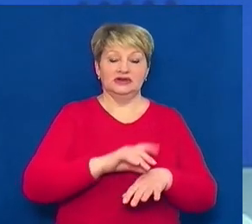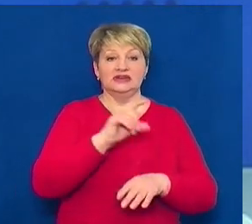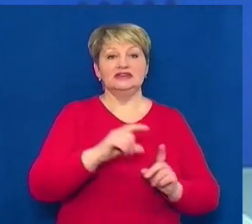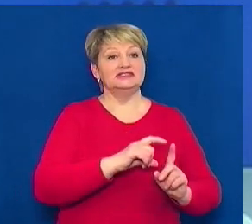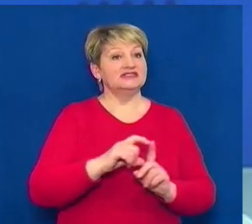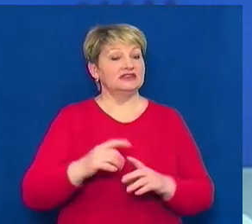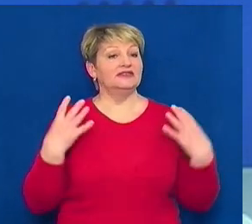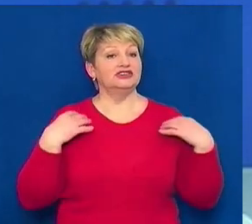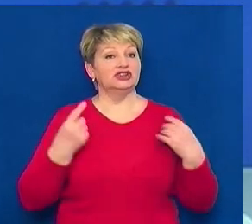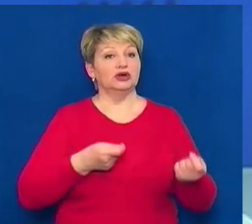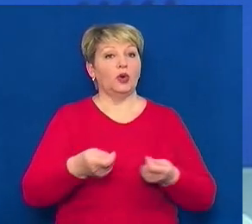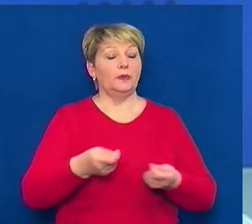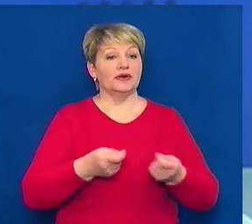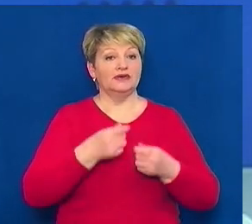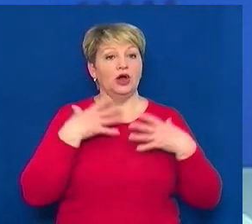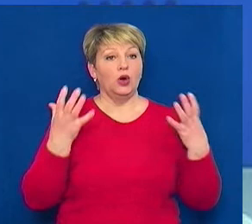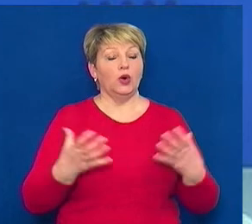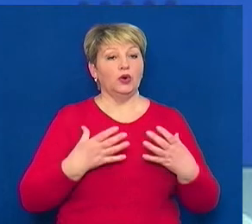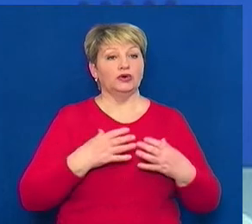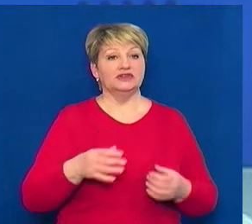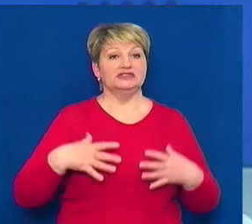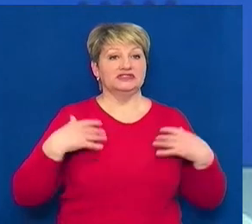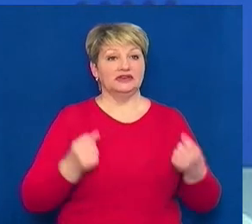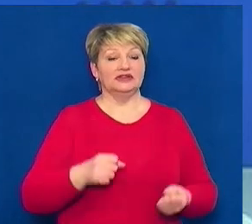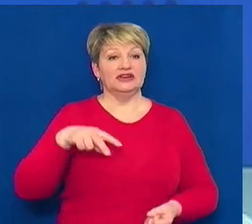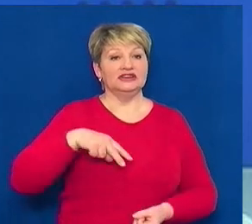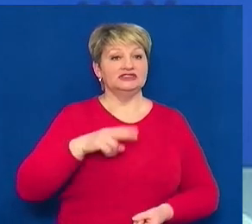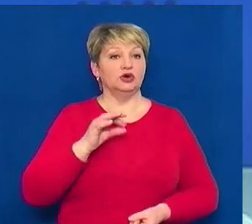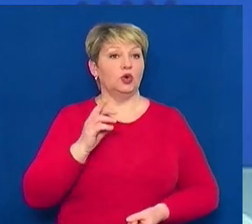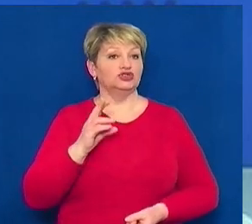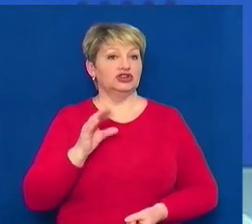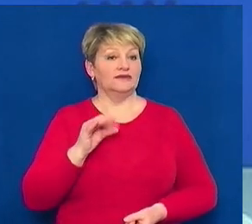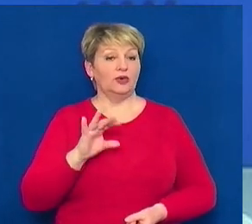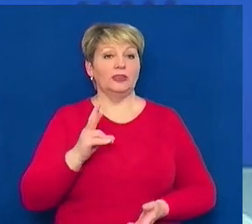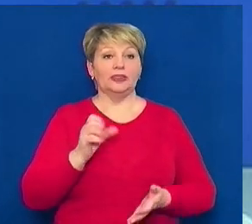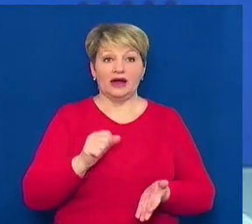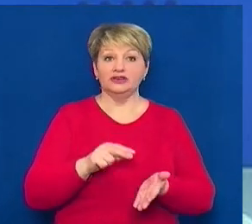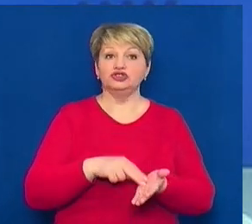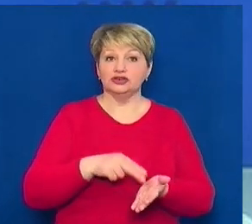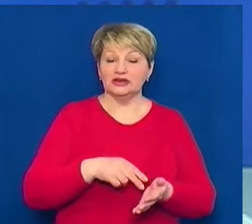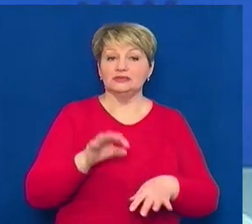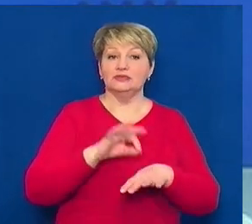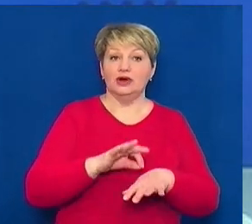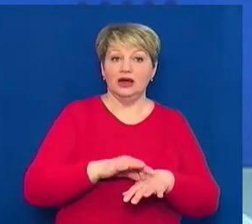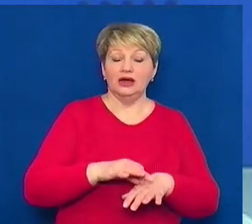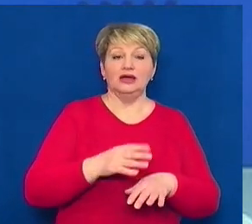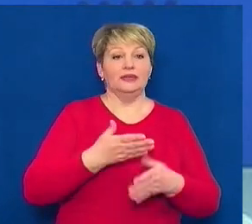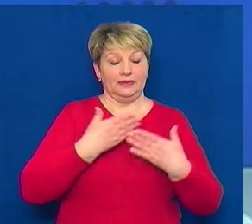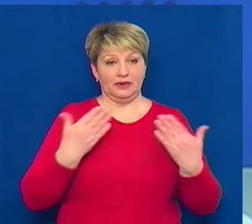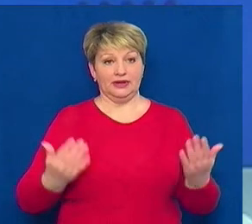слів начальниці управління охорони здоров'я області Лариси Кошової, на Черкащині нині хворих на коронавірус